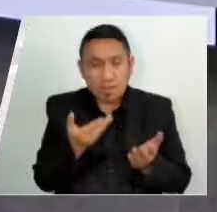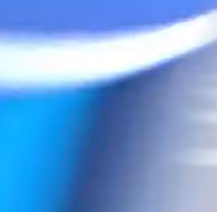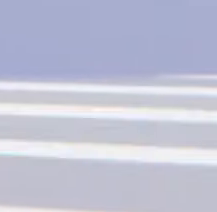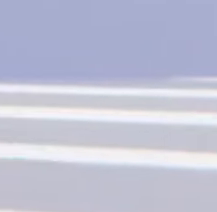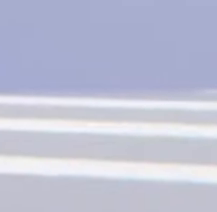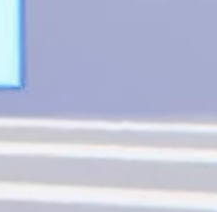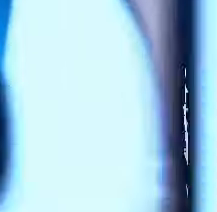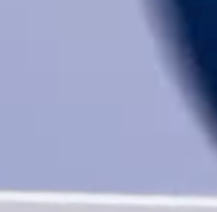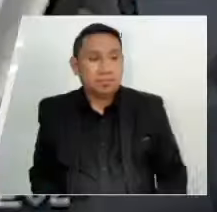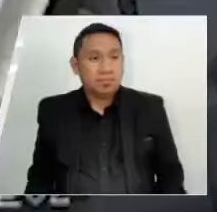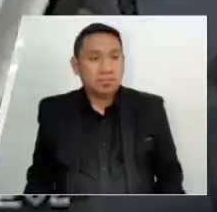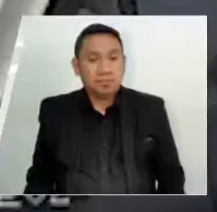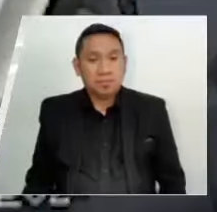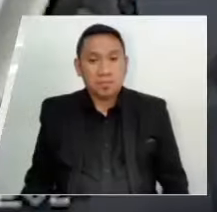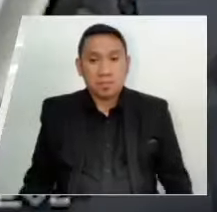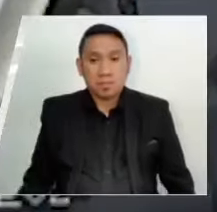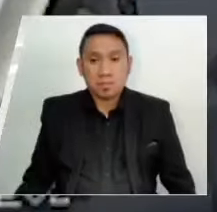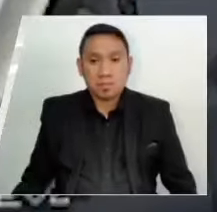Veneracion.